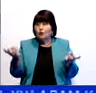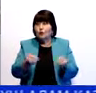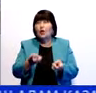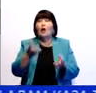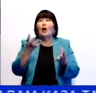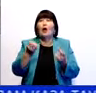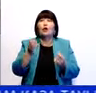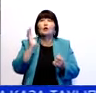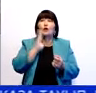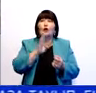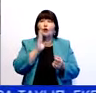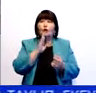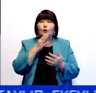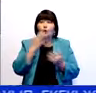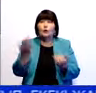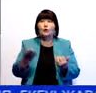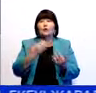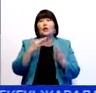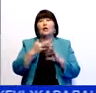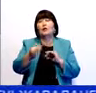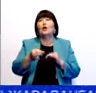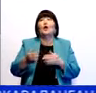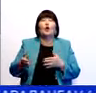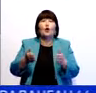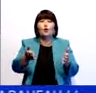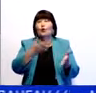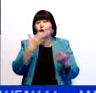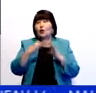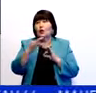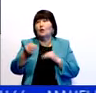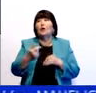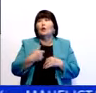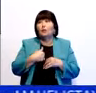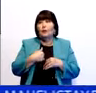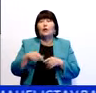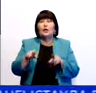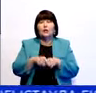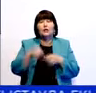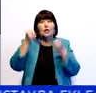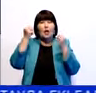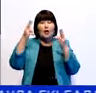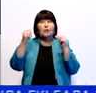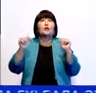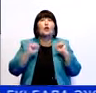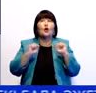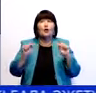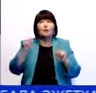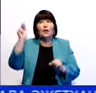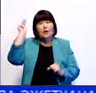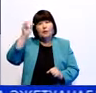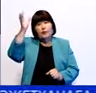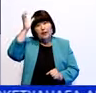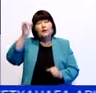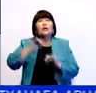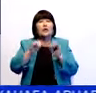Әлі де су бармағанда елді мекендер бар, жол бармаған елді мекендер бар. Бізге де мәдениеттің, спорттың, білімнің дамығаны